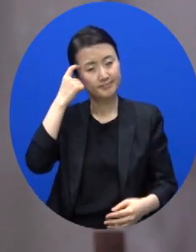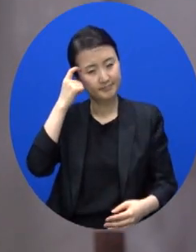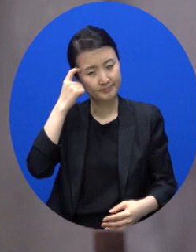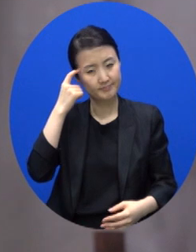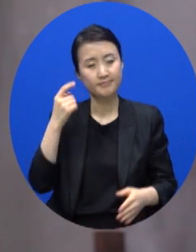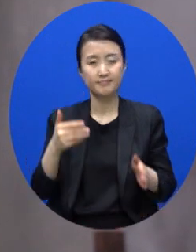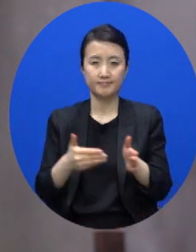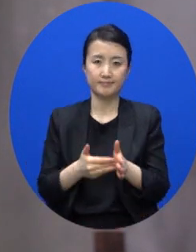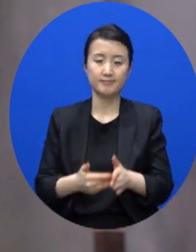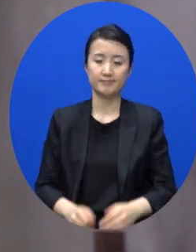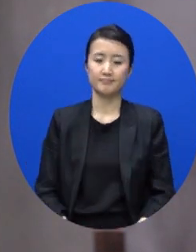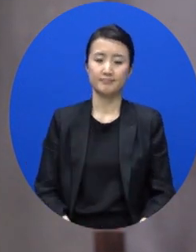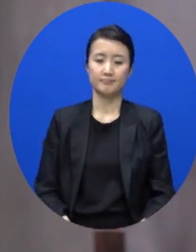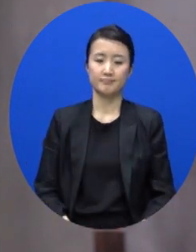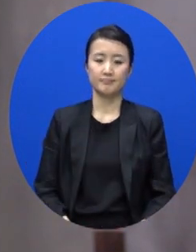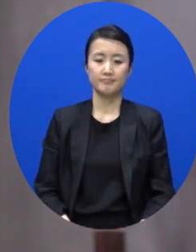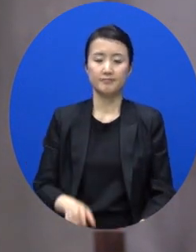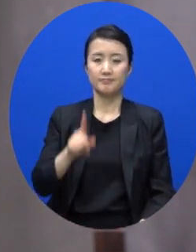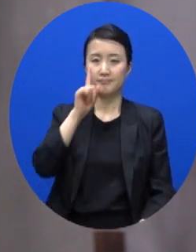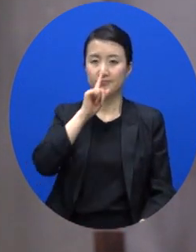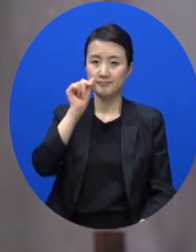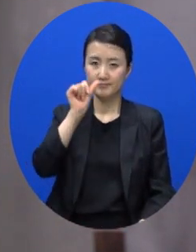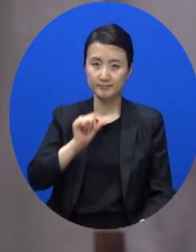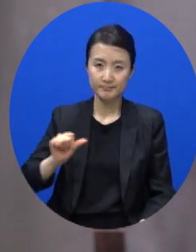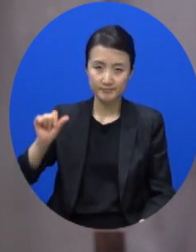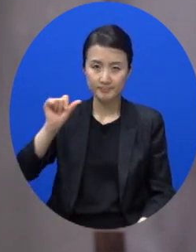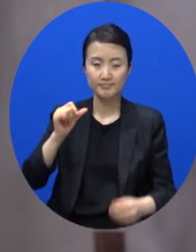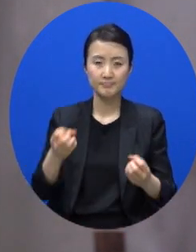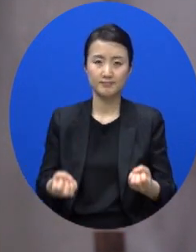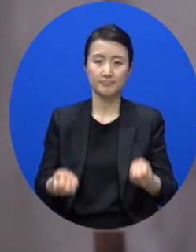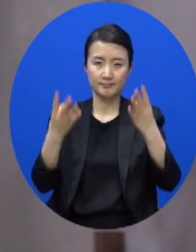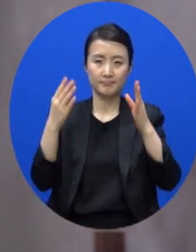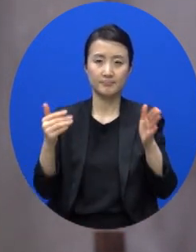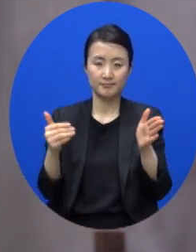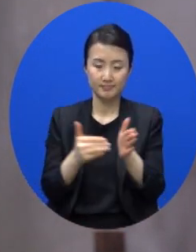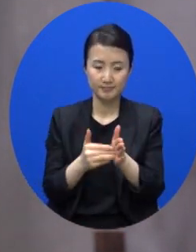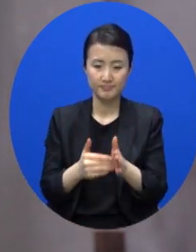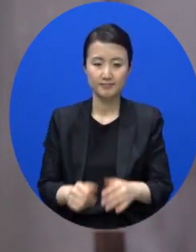제가 아시아 축제도 해봤고